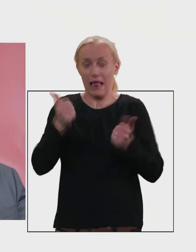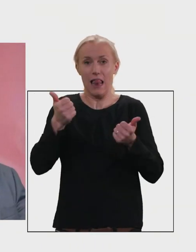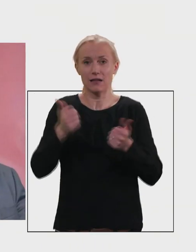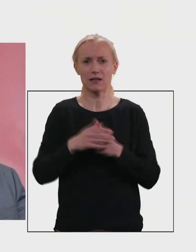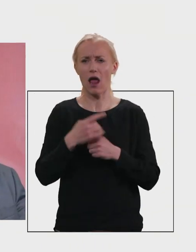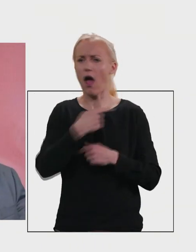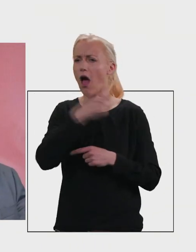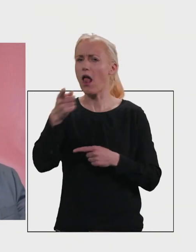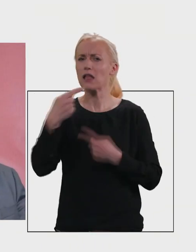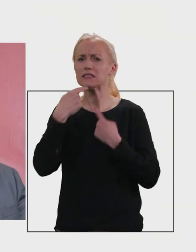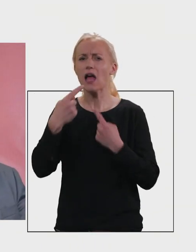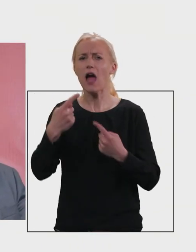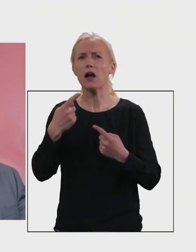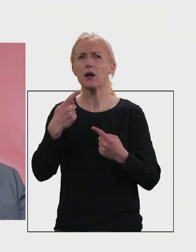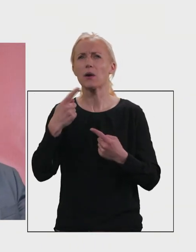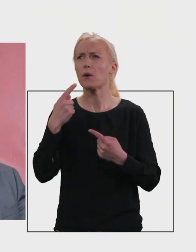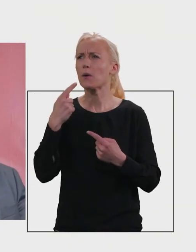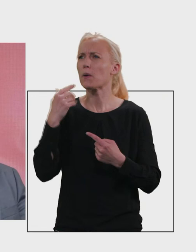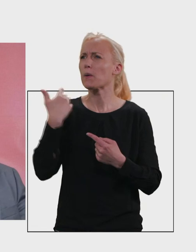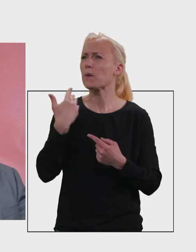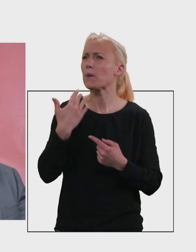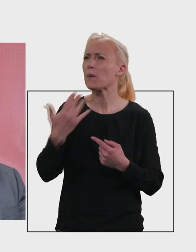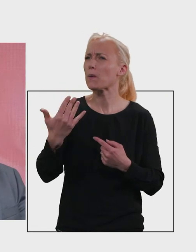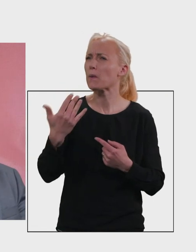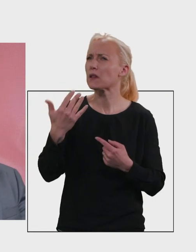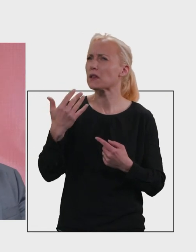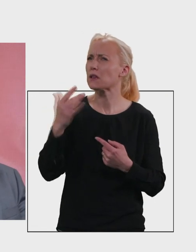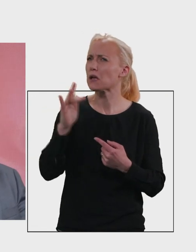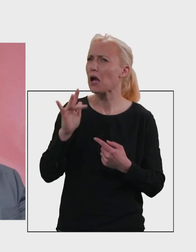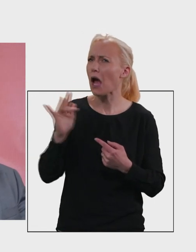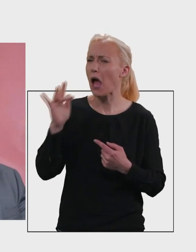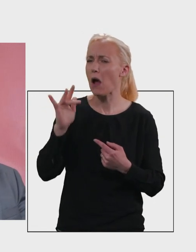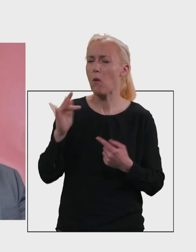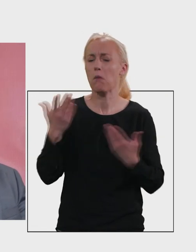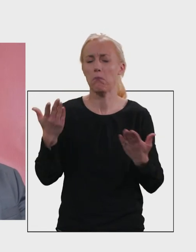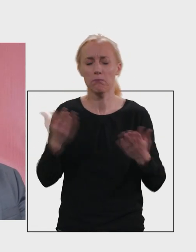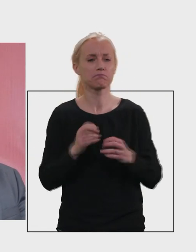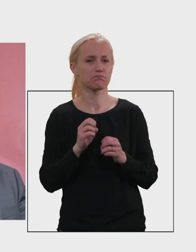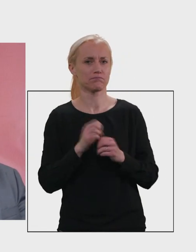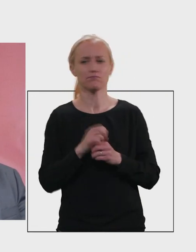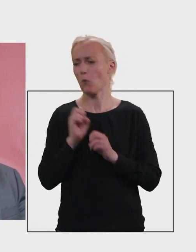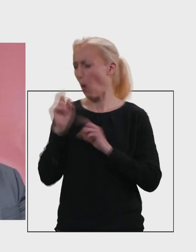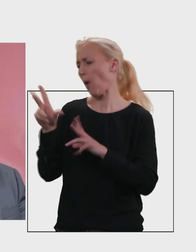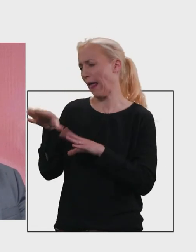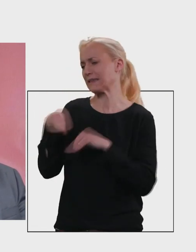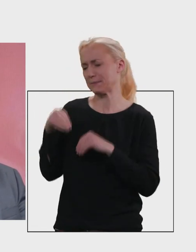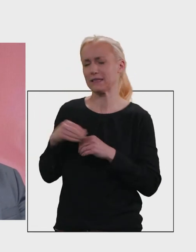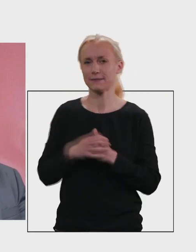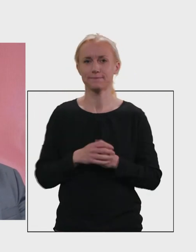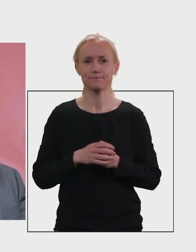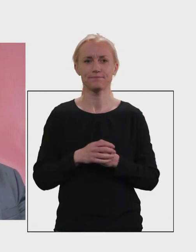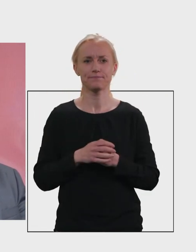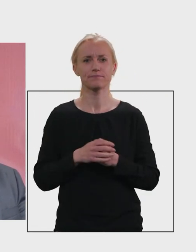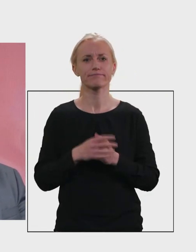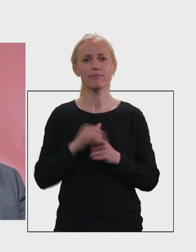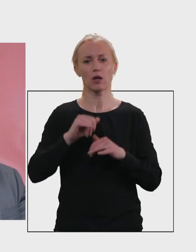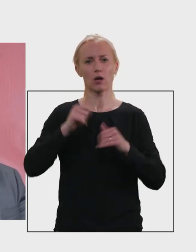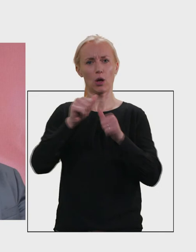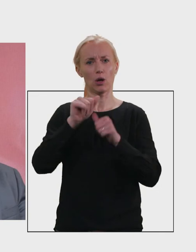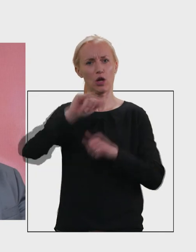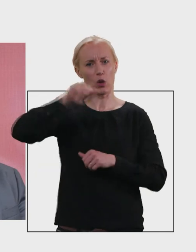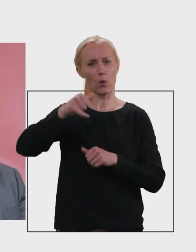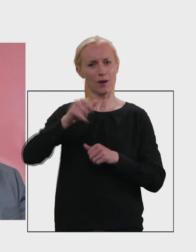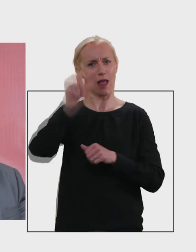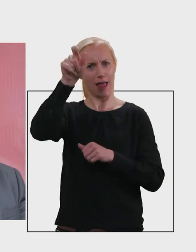so grün-braun. Okay, gut. Okay? Ja, alles klar. Das kann ich gelten lassen. Jürgen, wir fangen mit dir an.